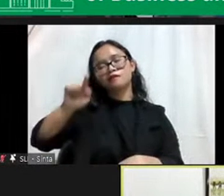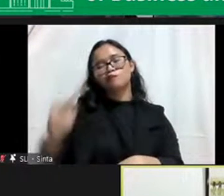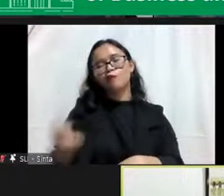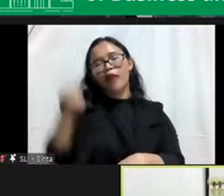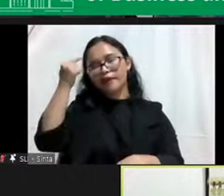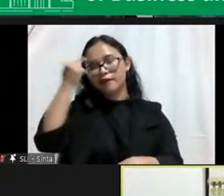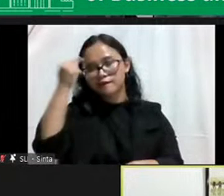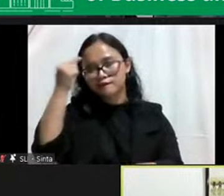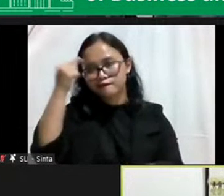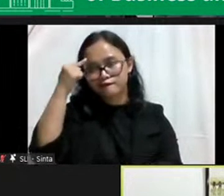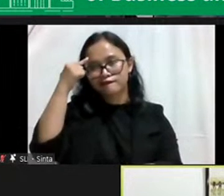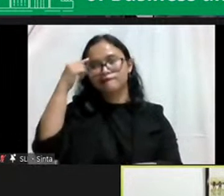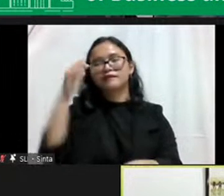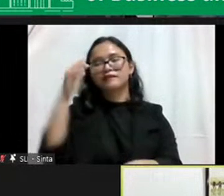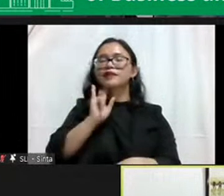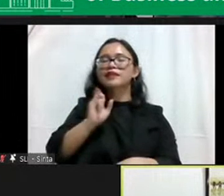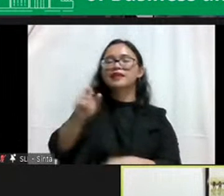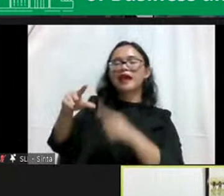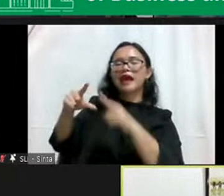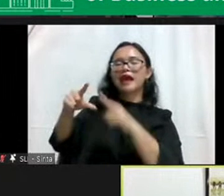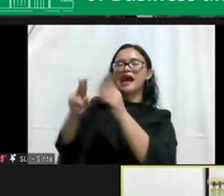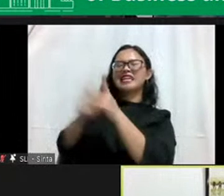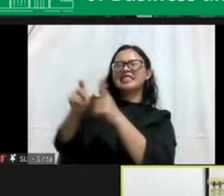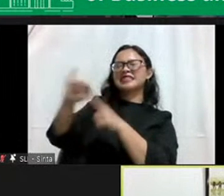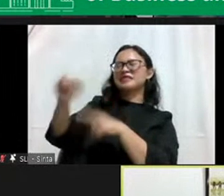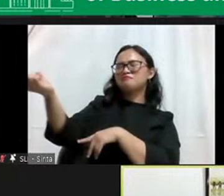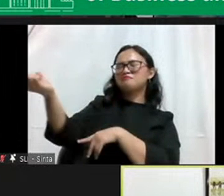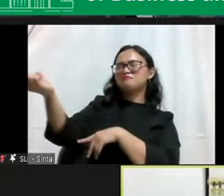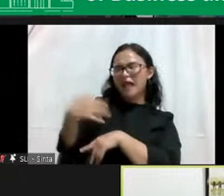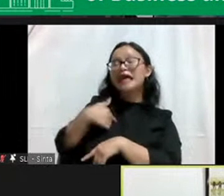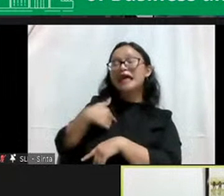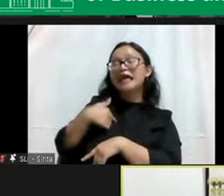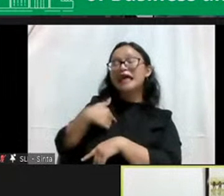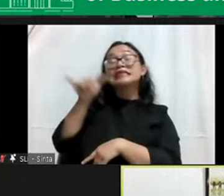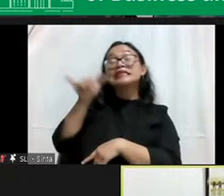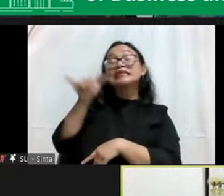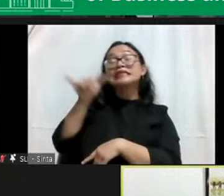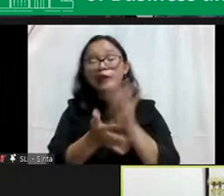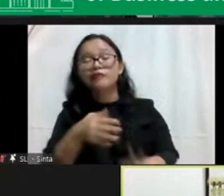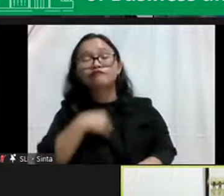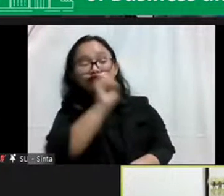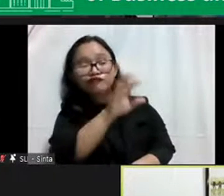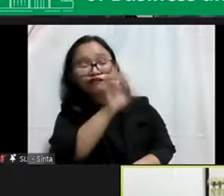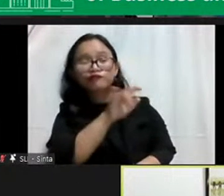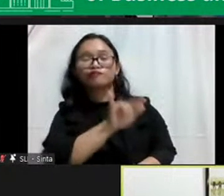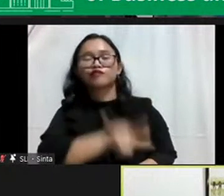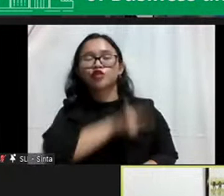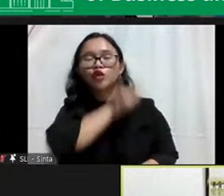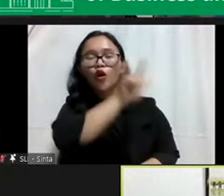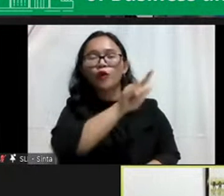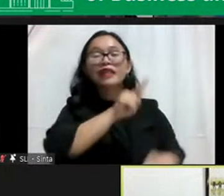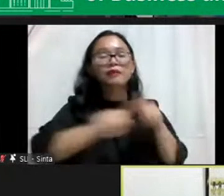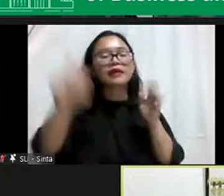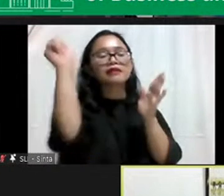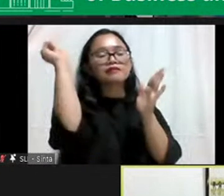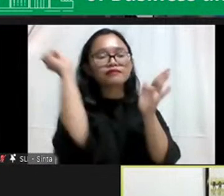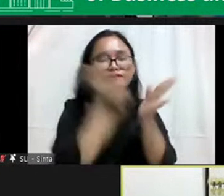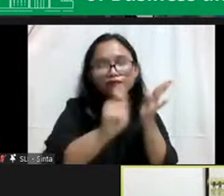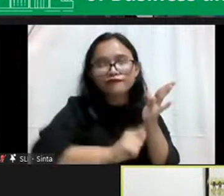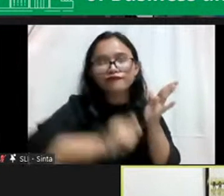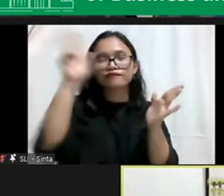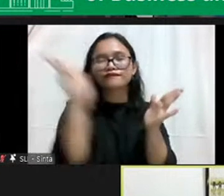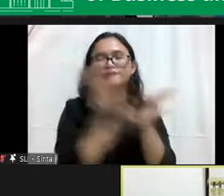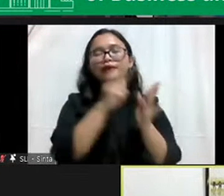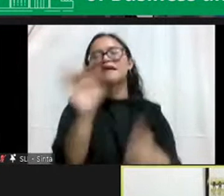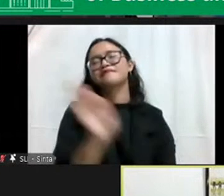nasibnya dengan Bang Andi tadi sudah masuk ke Pak Jokowi tapi belum apa eh ditand tangani gitu ya belum di ditand tangani